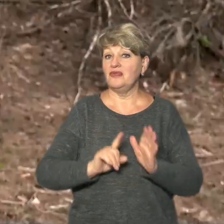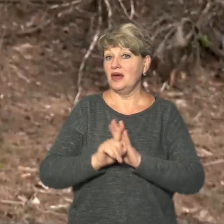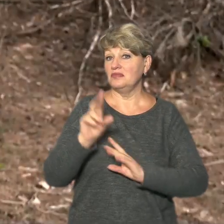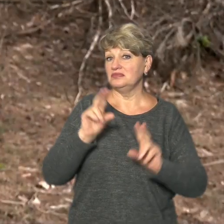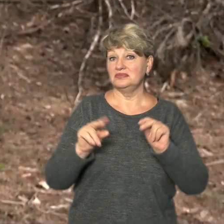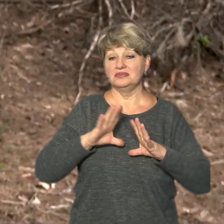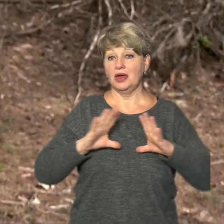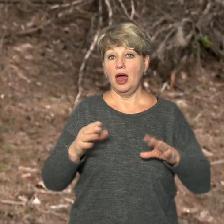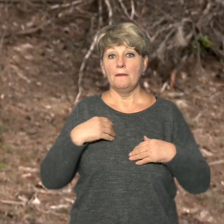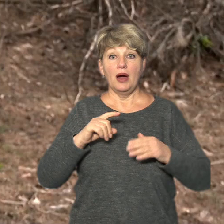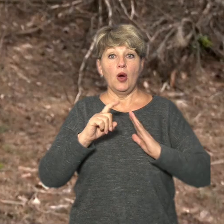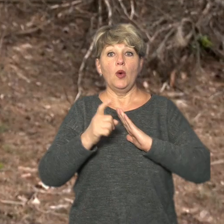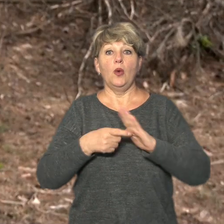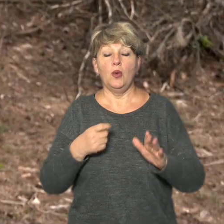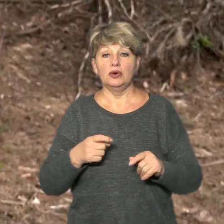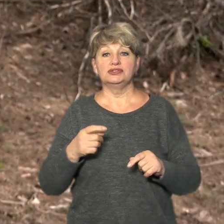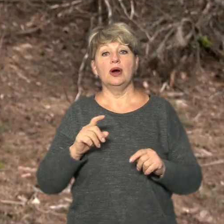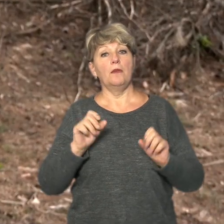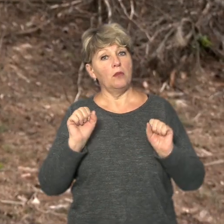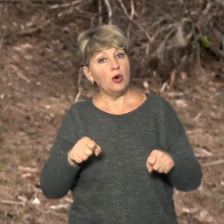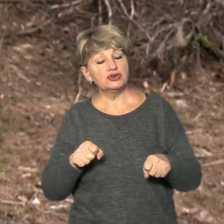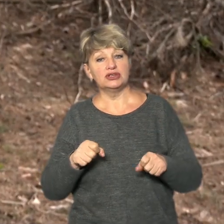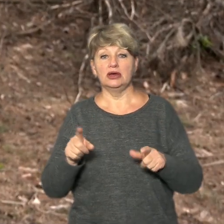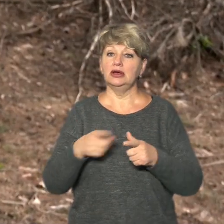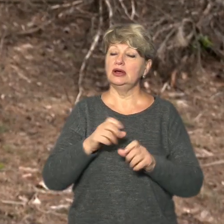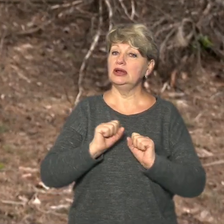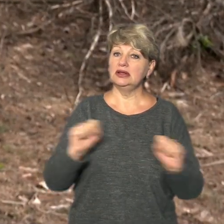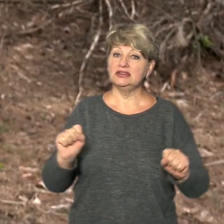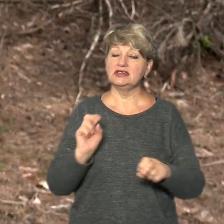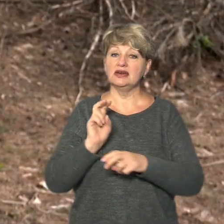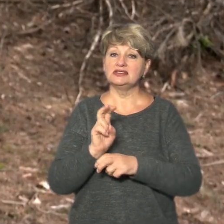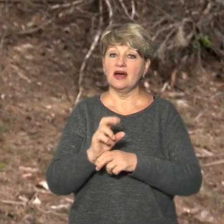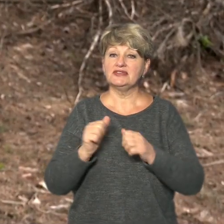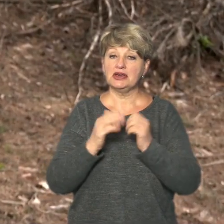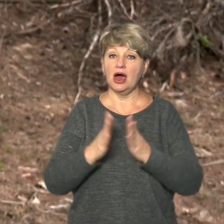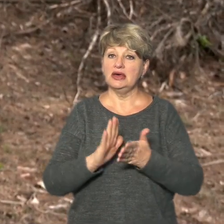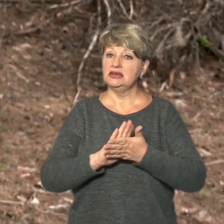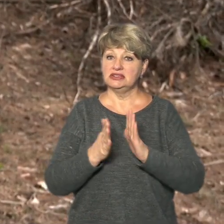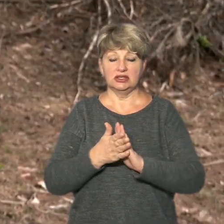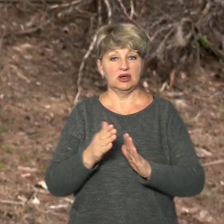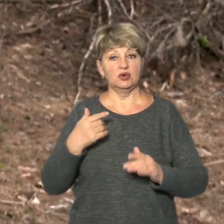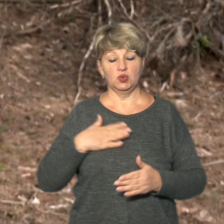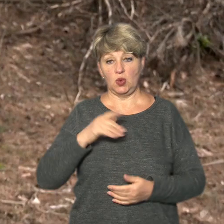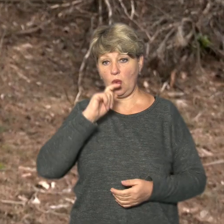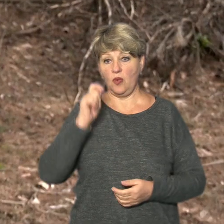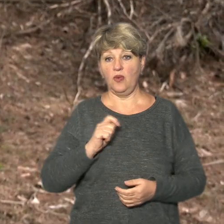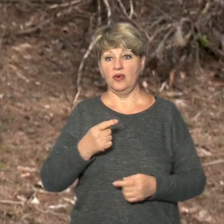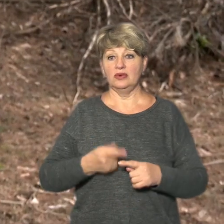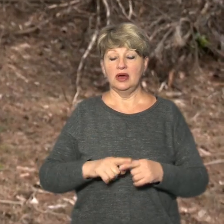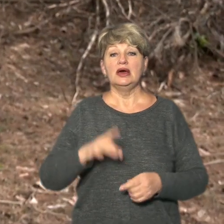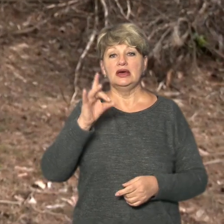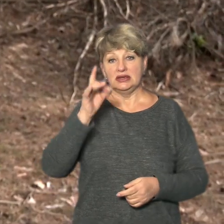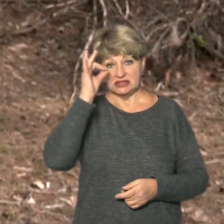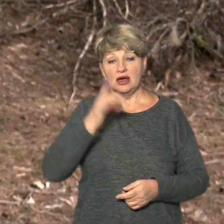узнавали що можна взагалі в ліс піти бо тому що ситуація в нас довольні не найкраща з Слава Богу